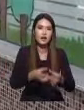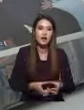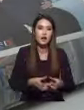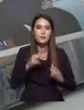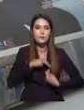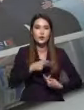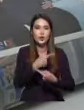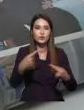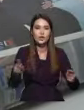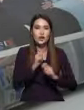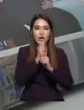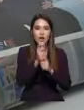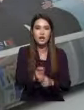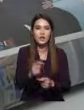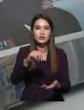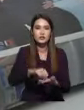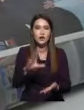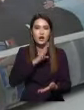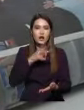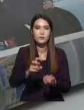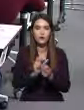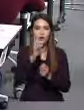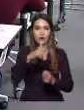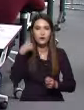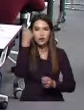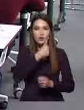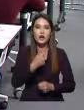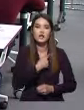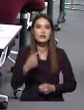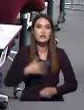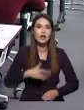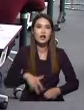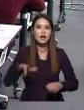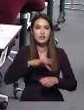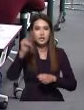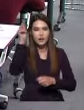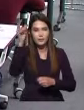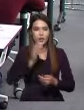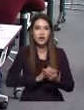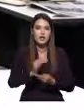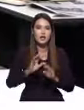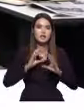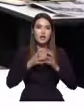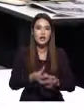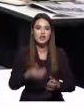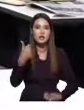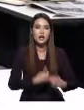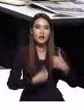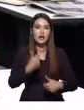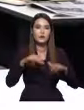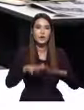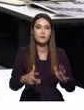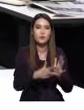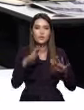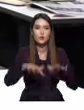түрлі медальдар мен марапатталып жүр. 2012 жылы Тараз қаласындағы білім инновация лицейі халықаралық олимпиадаларда 8